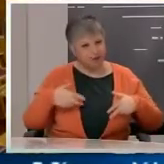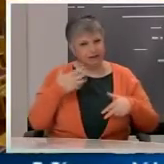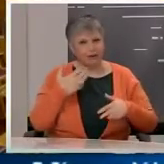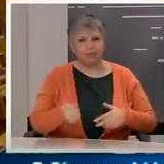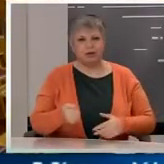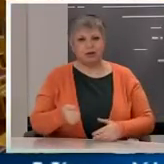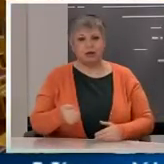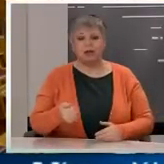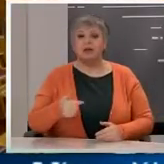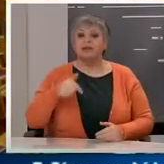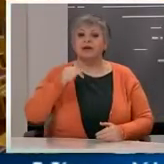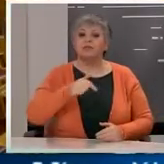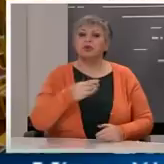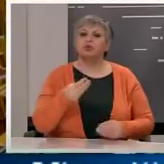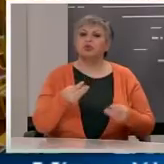και προστάτευε